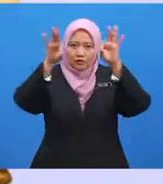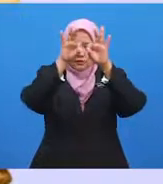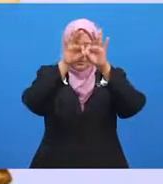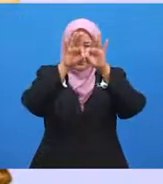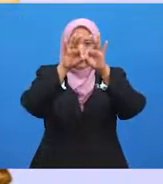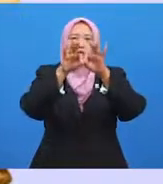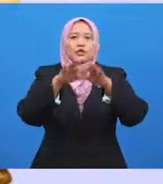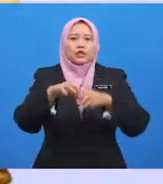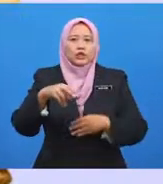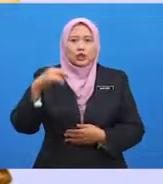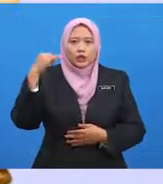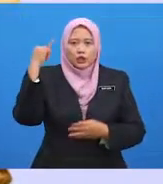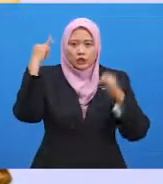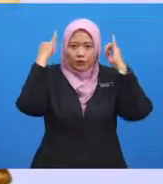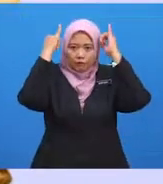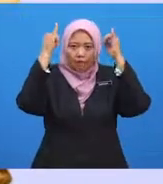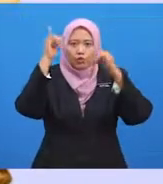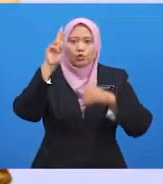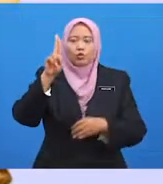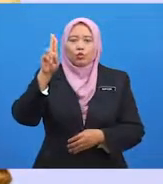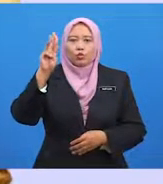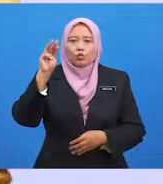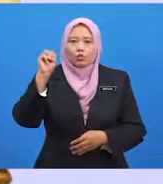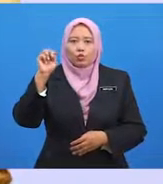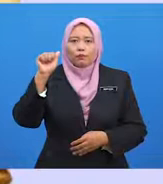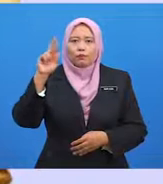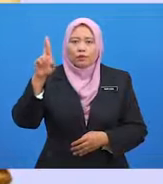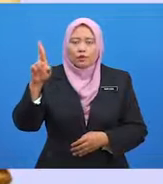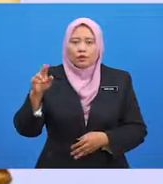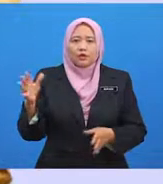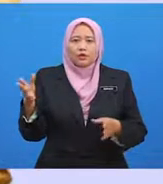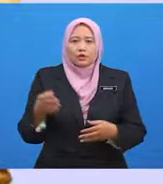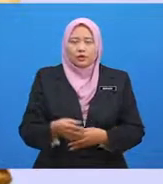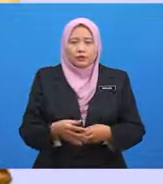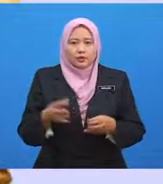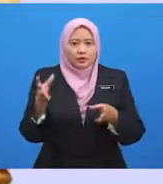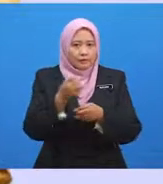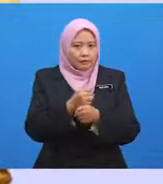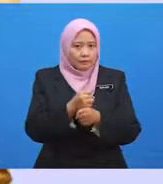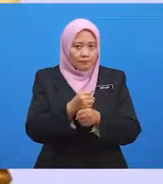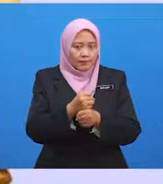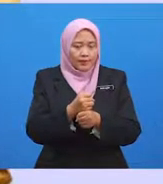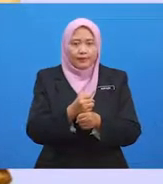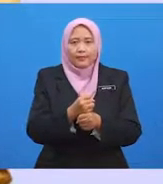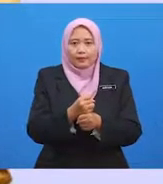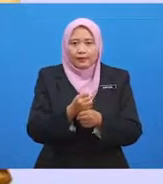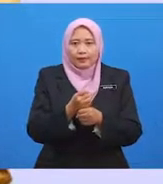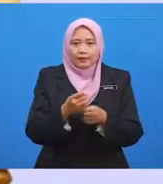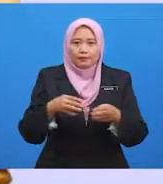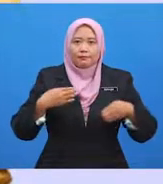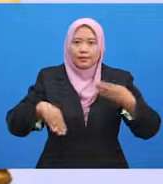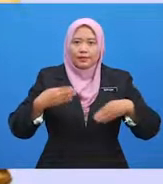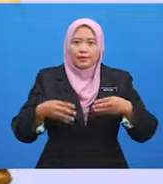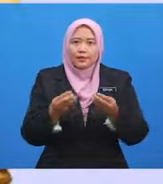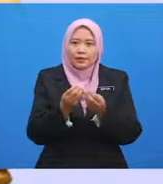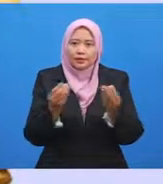radhiallahu anhuma katanya umur telah mendapat sebidang tanah di khaibar Kemudian beliau datang